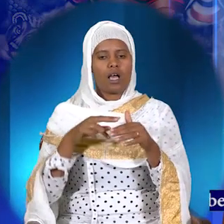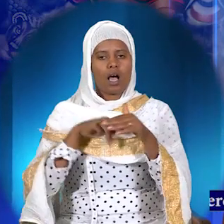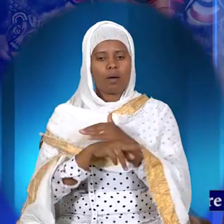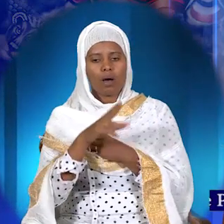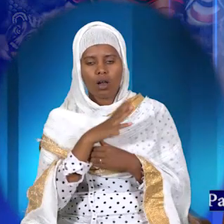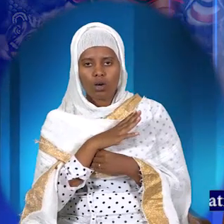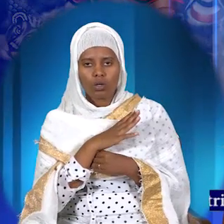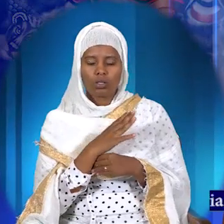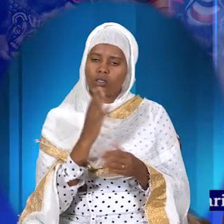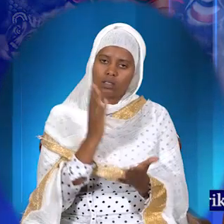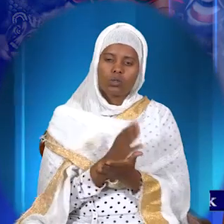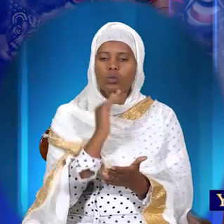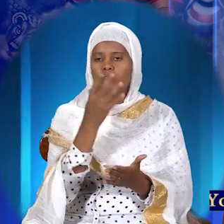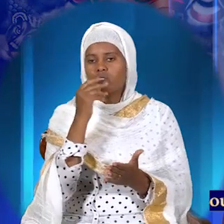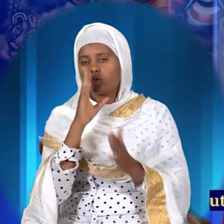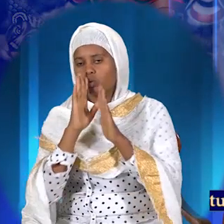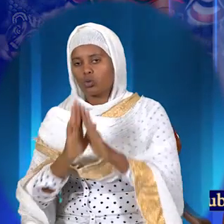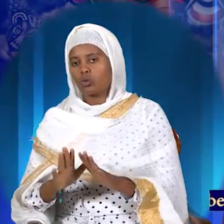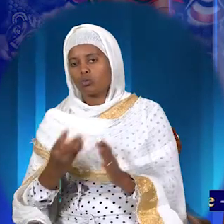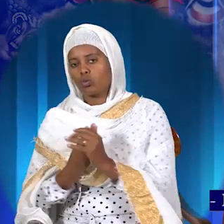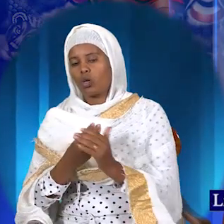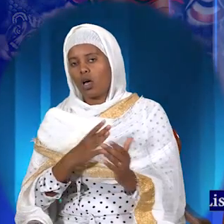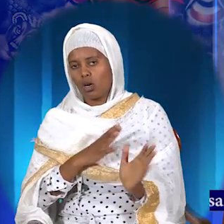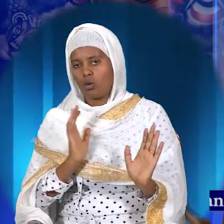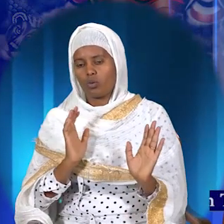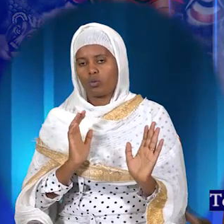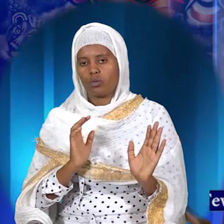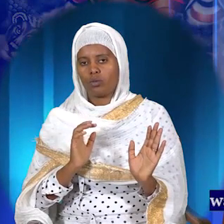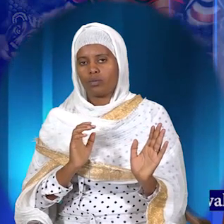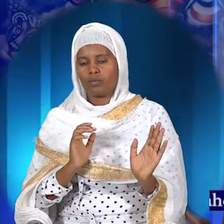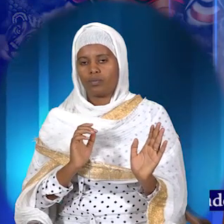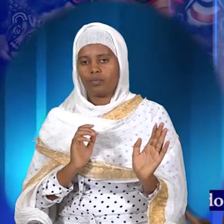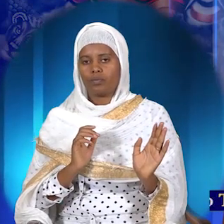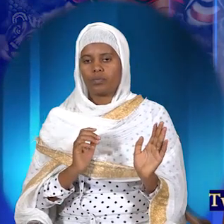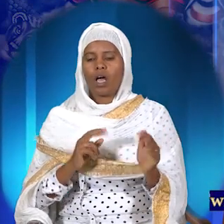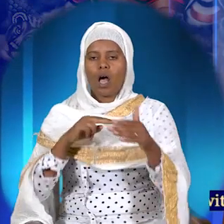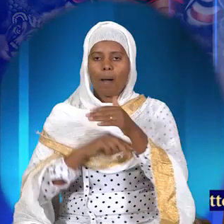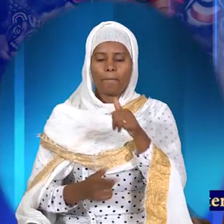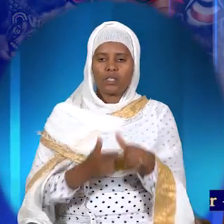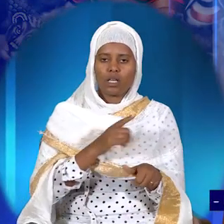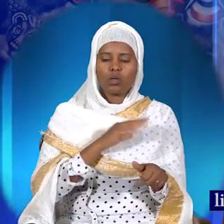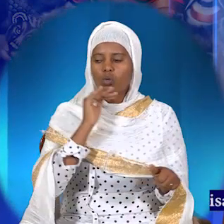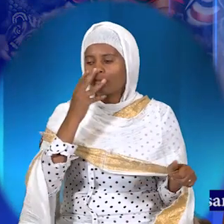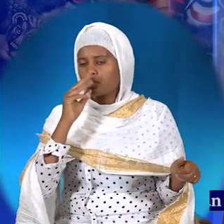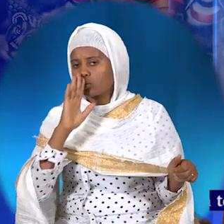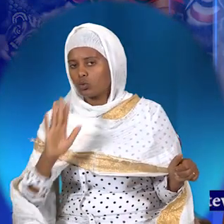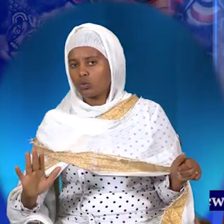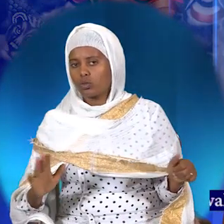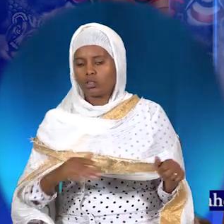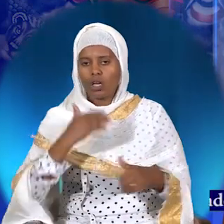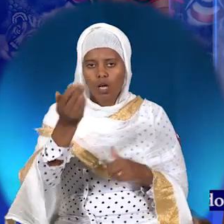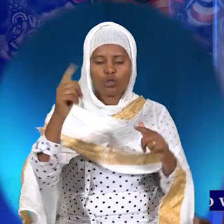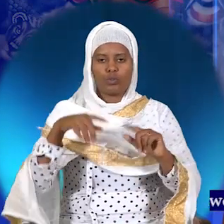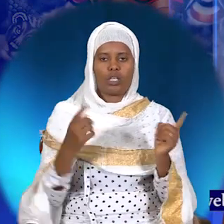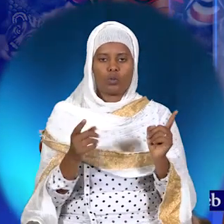ናይ ግዜ ምቅድዳም ዝበሃል ከምዘየለ ኣብ ክርከብ ከሎ ብልክዕ ወልድን መንፈስ ቅዱስን ድማ ምስኦም ተረኺቦም ዳኣ እምበር ኣብ ቀዲሙ ወልድን መንፈስ